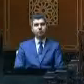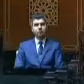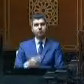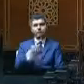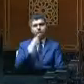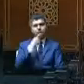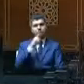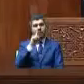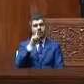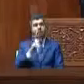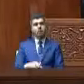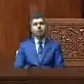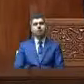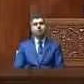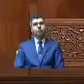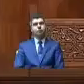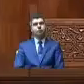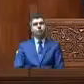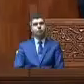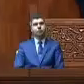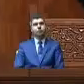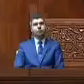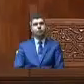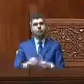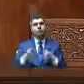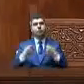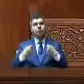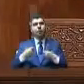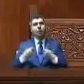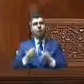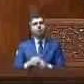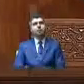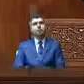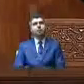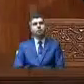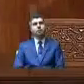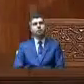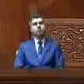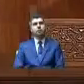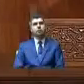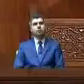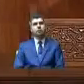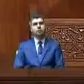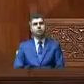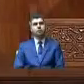بسم الله الرحمن الرحيم. سيد الرئيس،